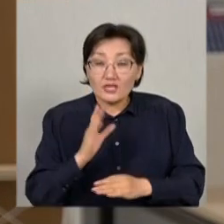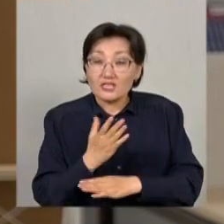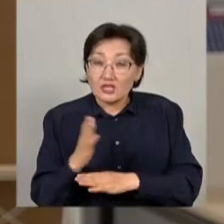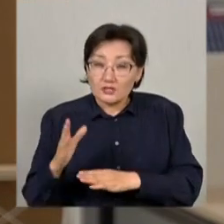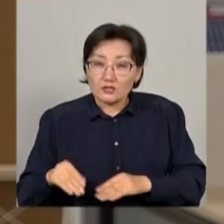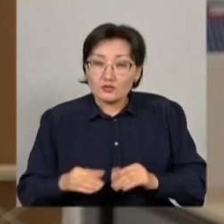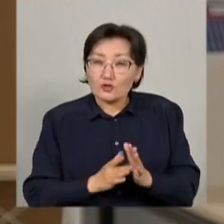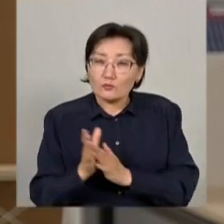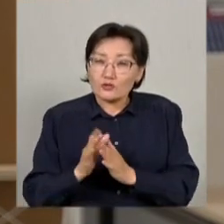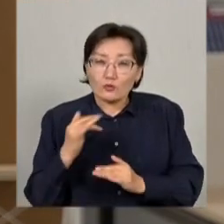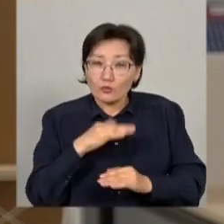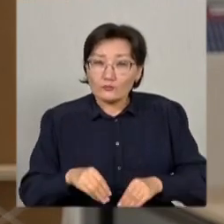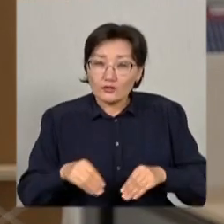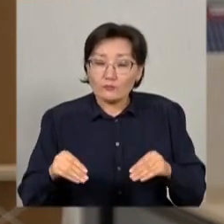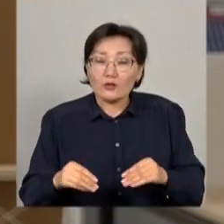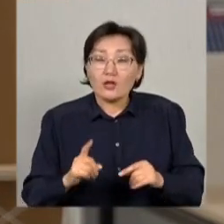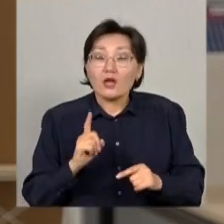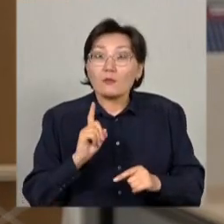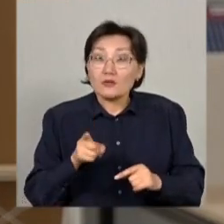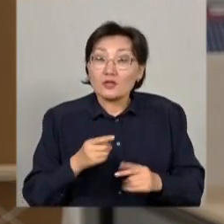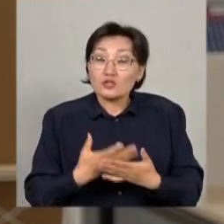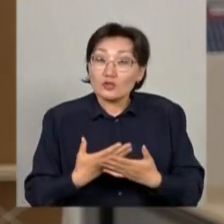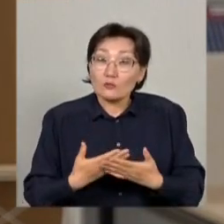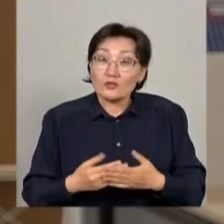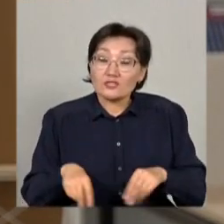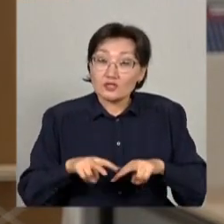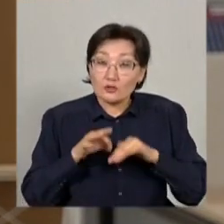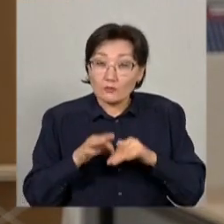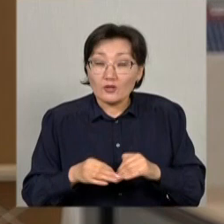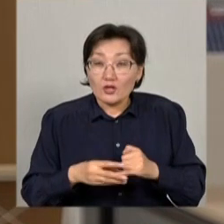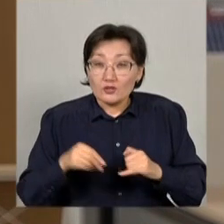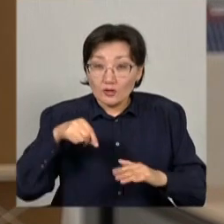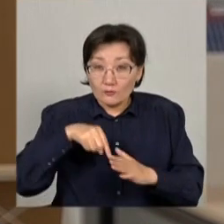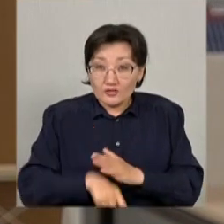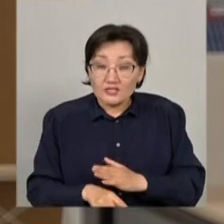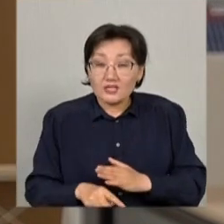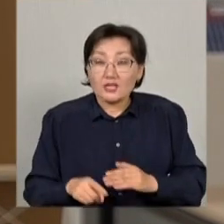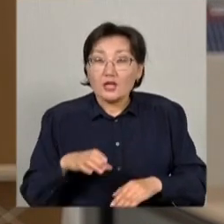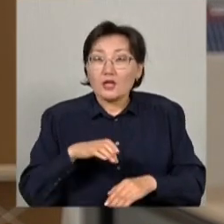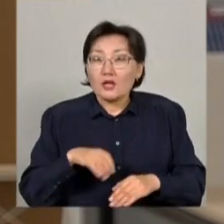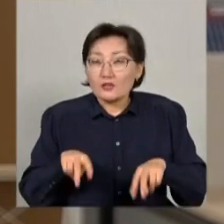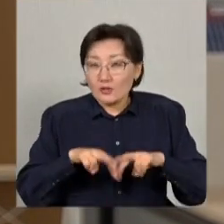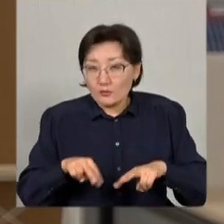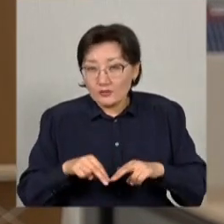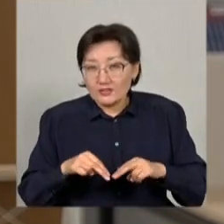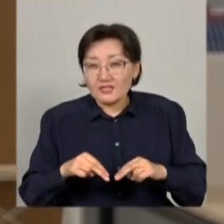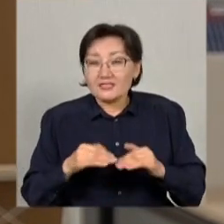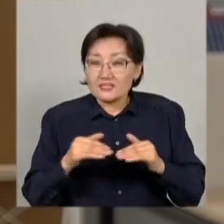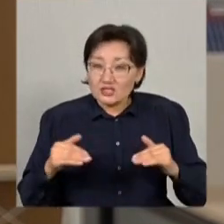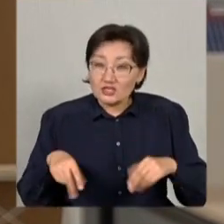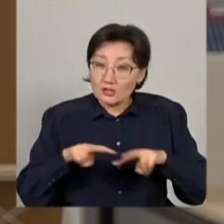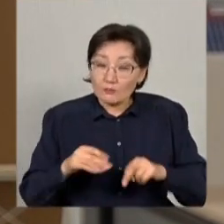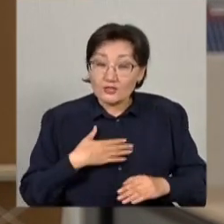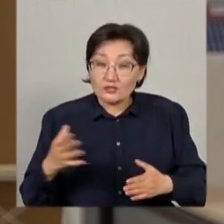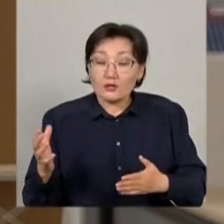өсіру. Біздің студенттер бір жылға жоқ зерттеу жүргізді. Топырақтың құнарлығын анықтап, зиянды элементтерді сіңіру деңгейін тексердік. Біз ойлап